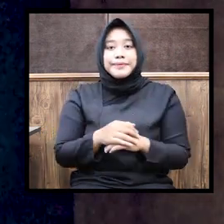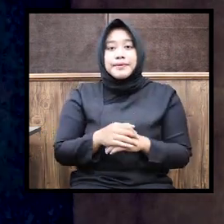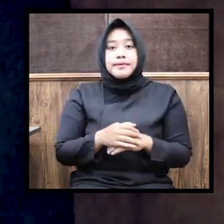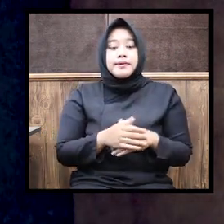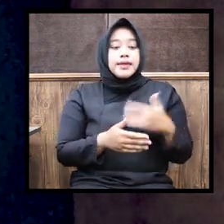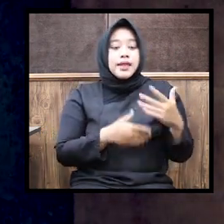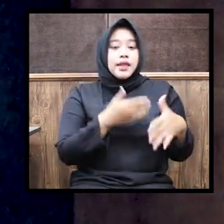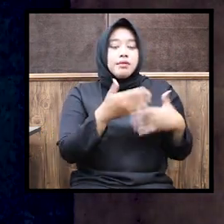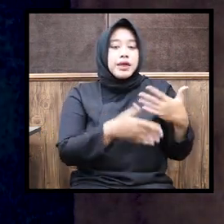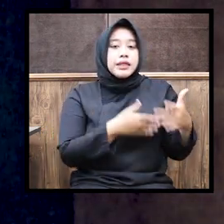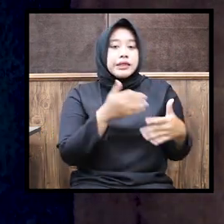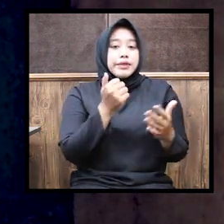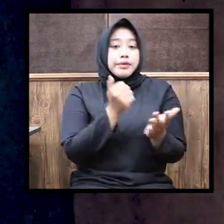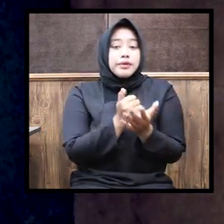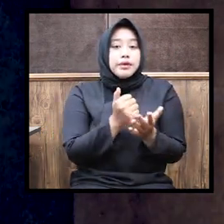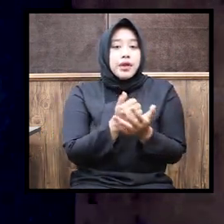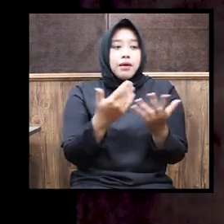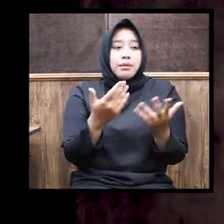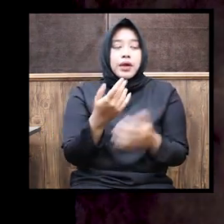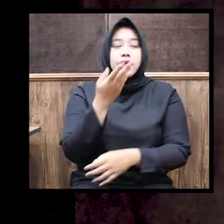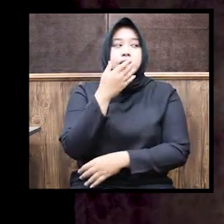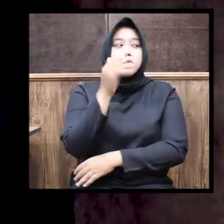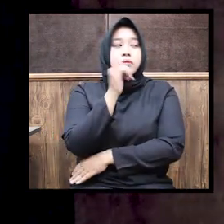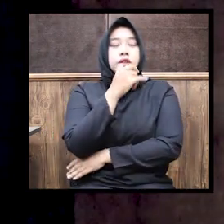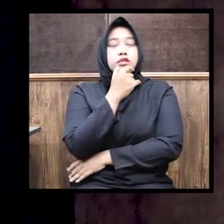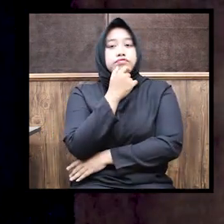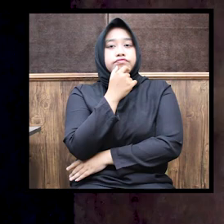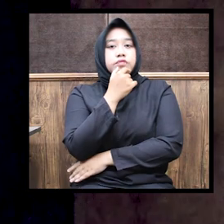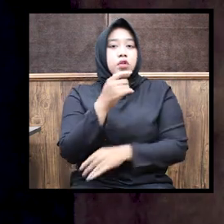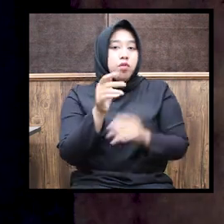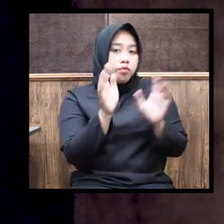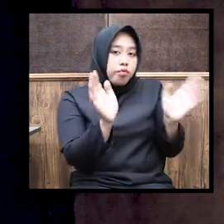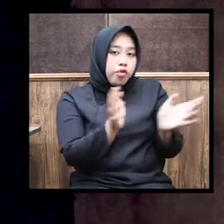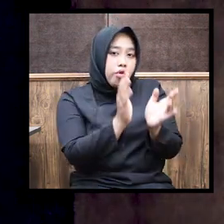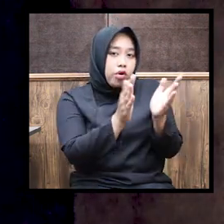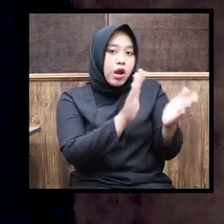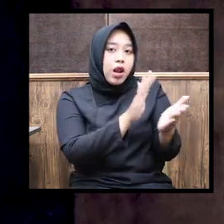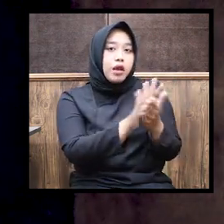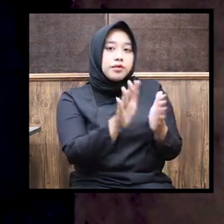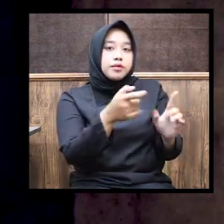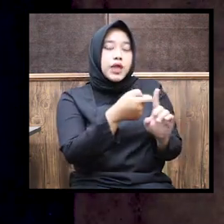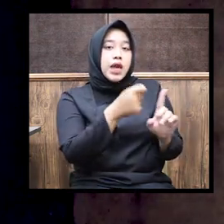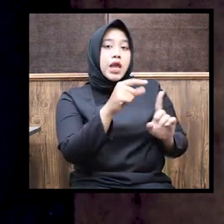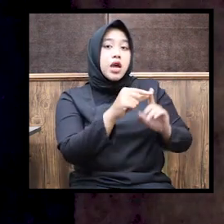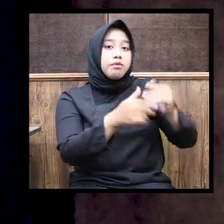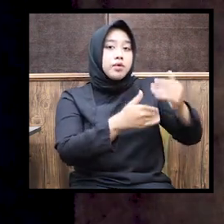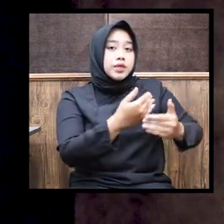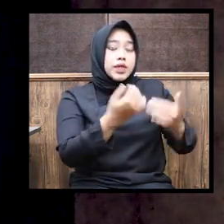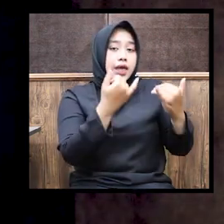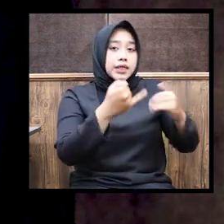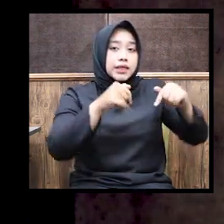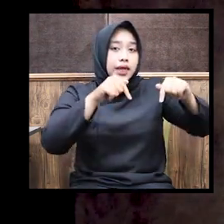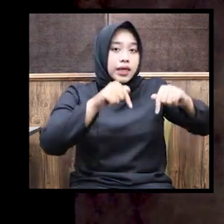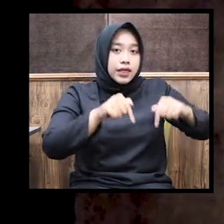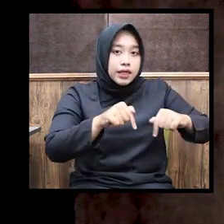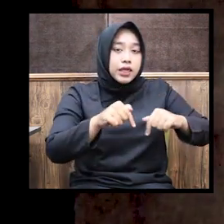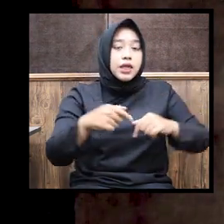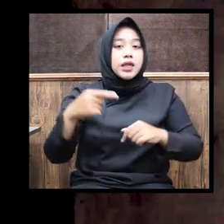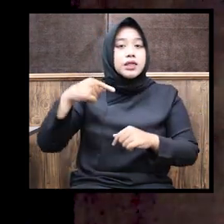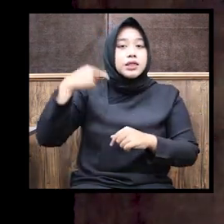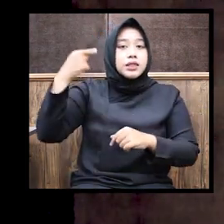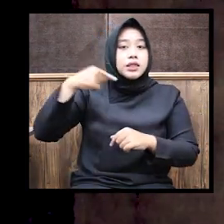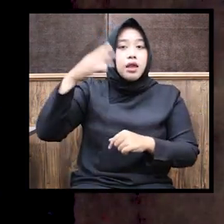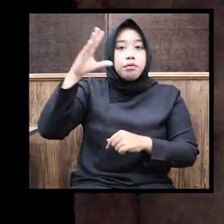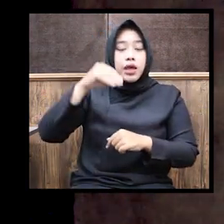masif ya Secara masif istilahnya mendorong dari perusahaan he bahkan sekarang secara rutin dari